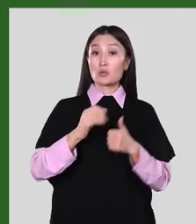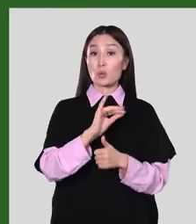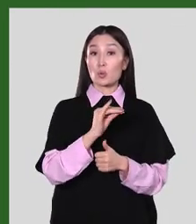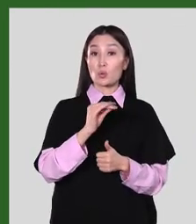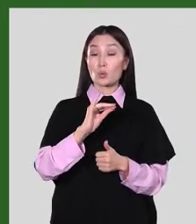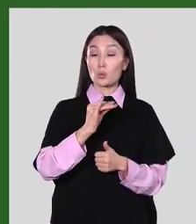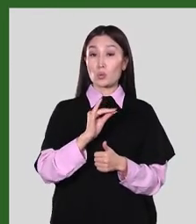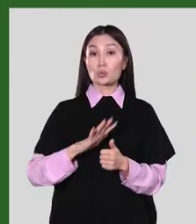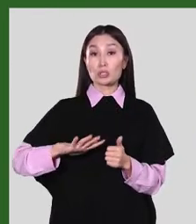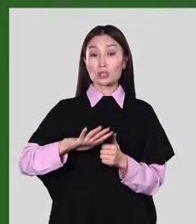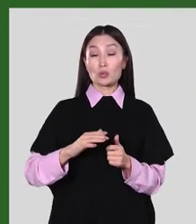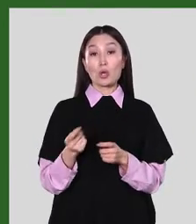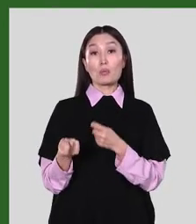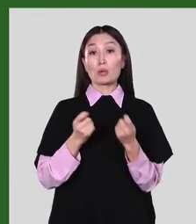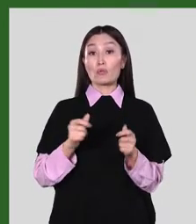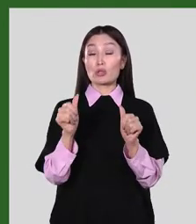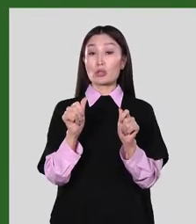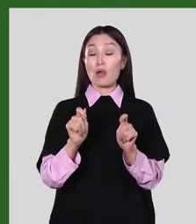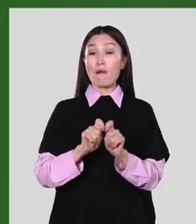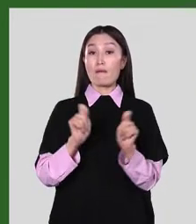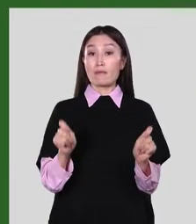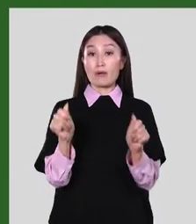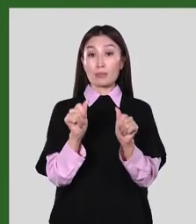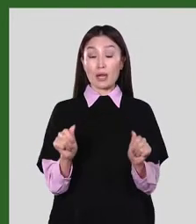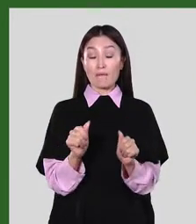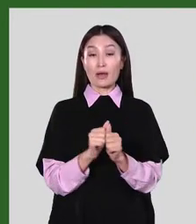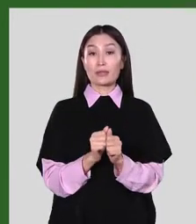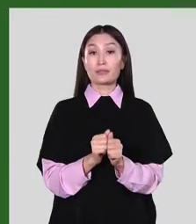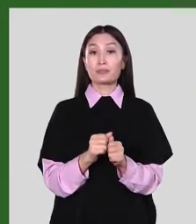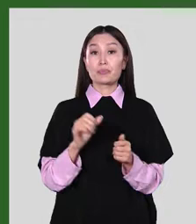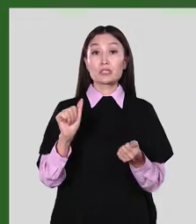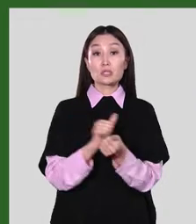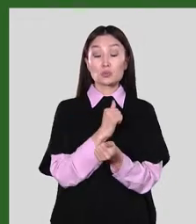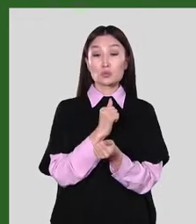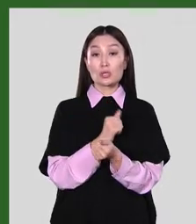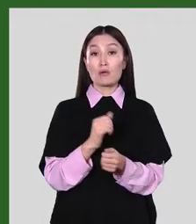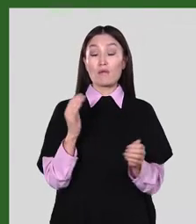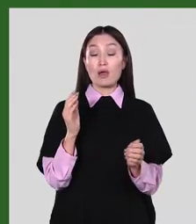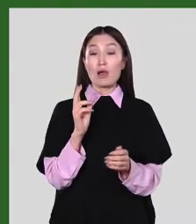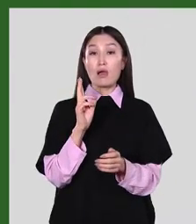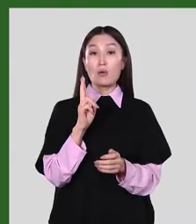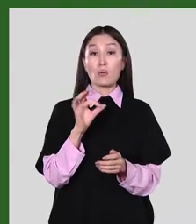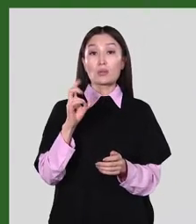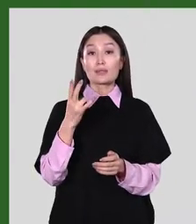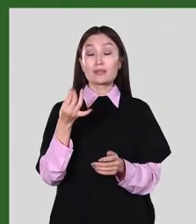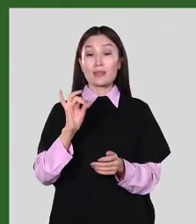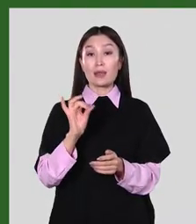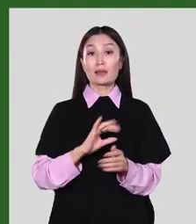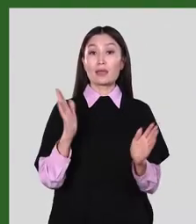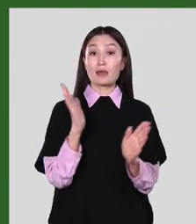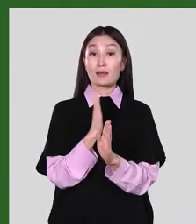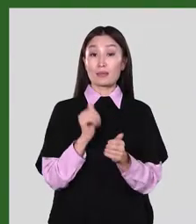широтах приводит к формированию на территории карга 100 она засушливого континентального климата